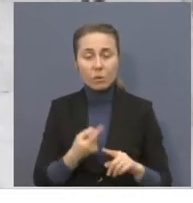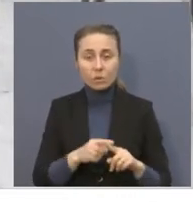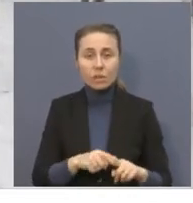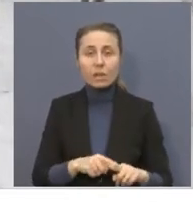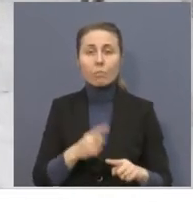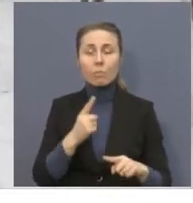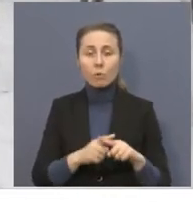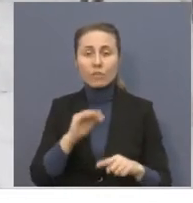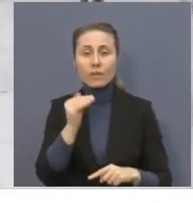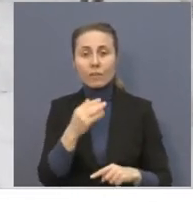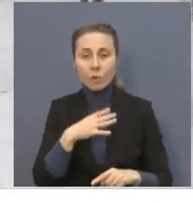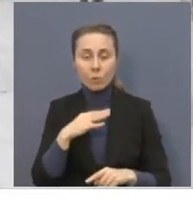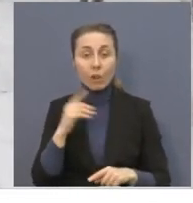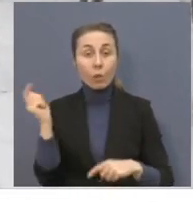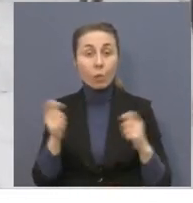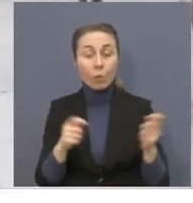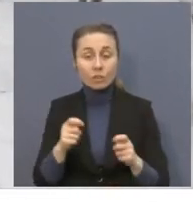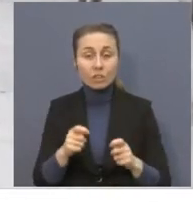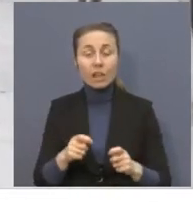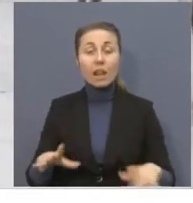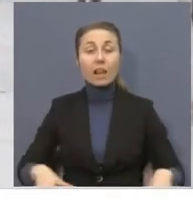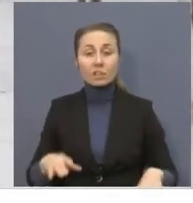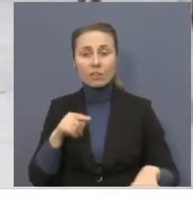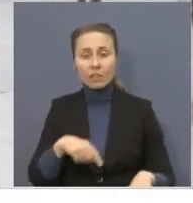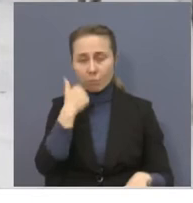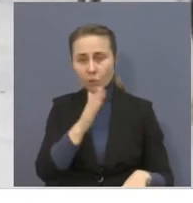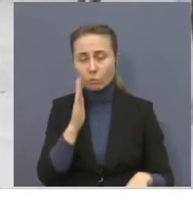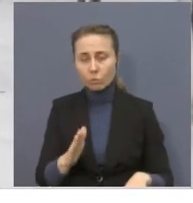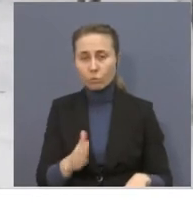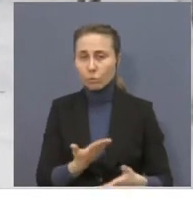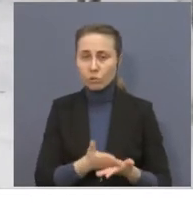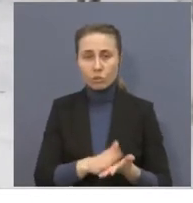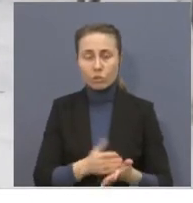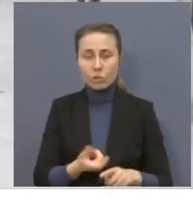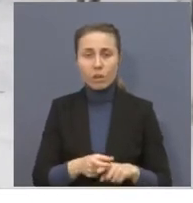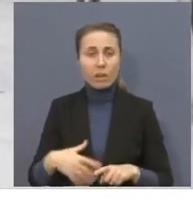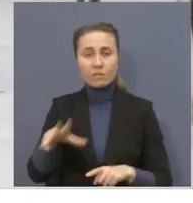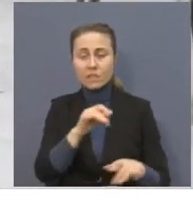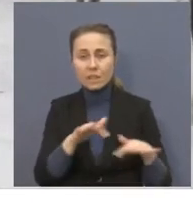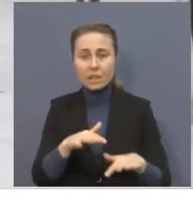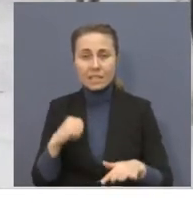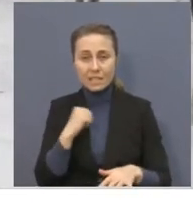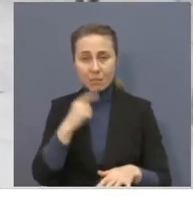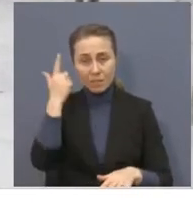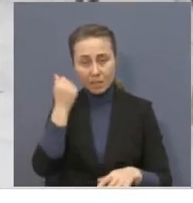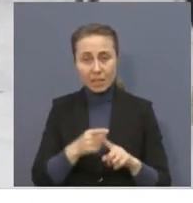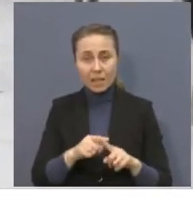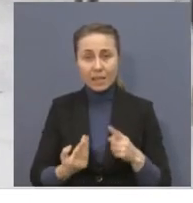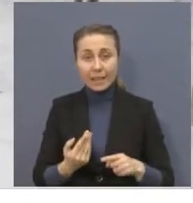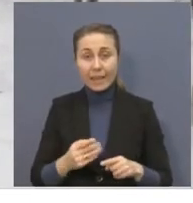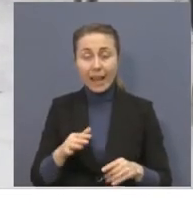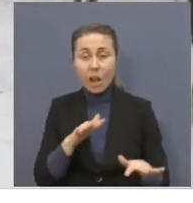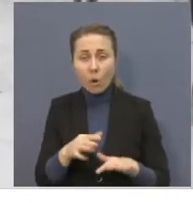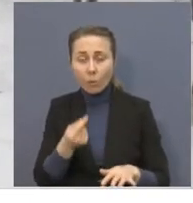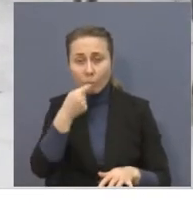в феврале прошел дождь. Лошадям в этом году будет очень тяжело. Кругом гололед, а сами знаете, если кобыла проглотит кусочек